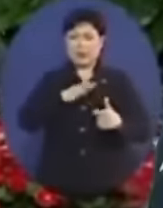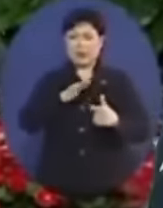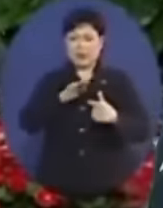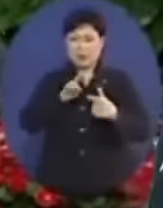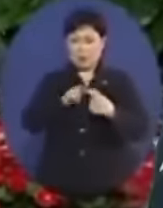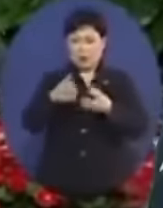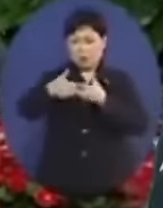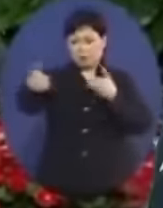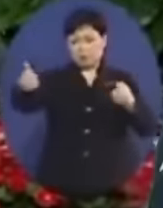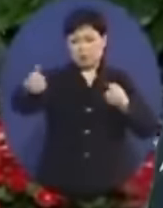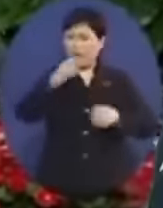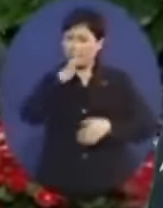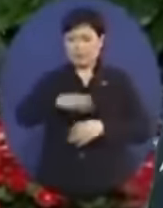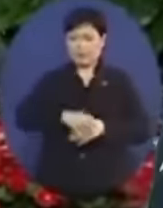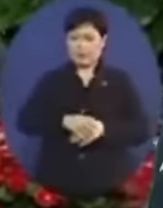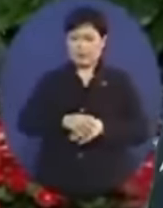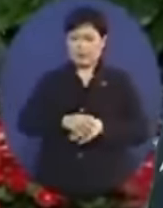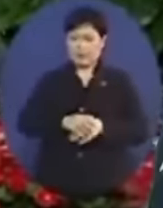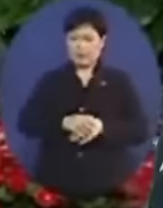수